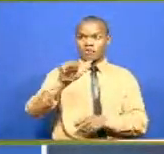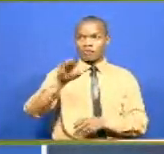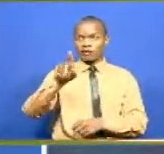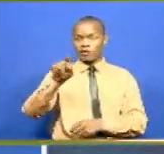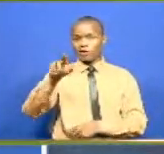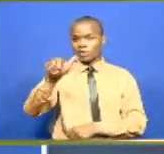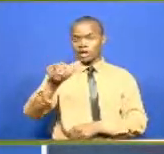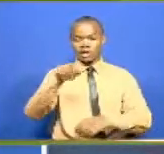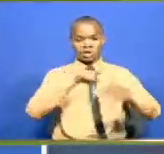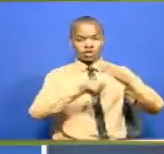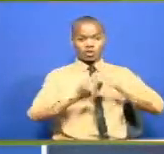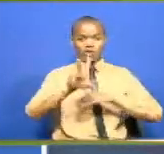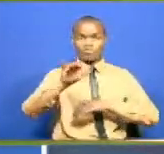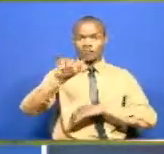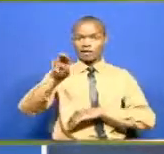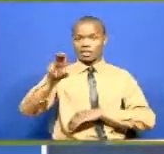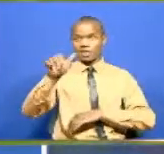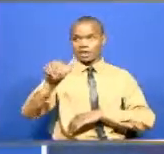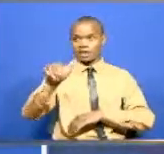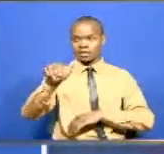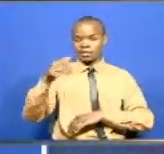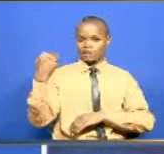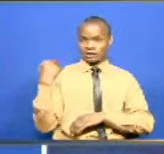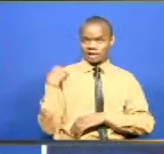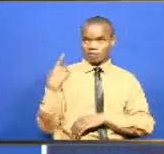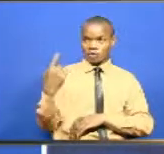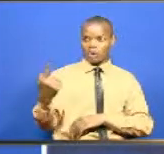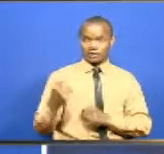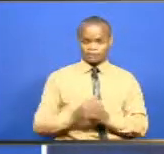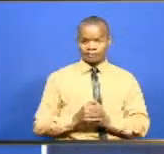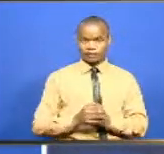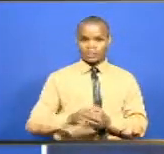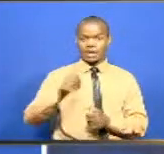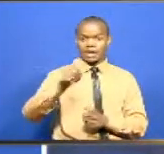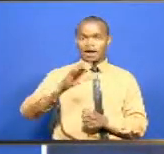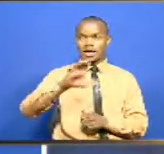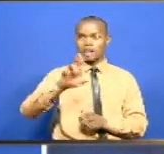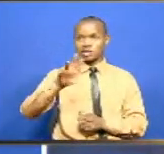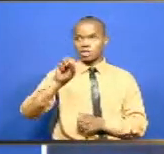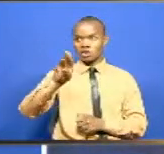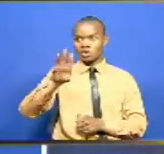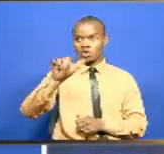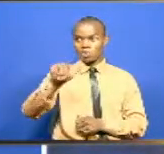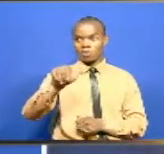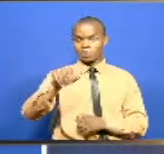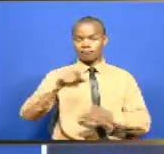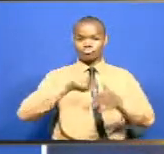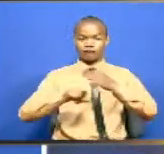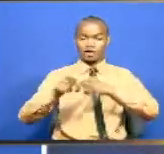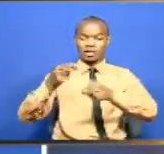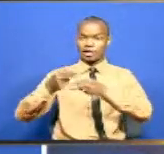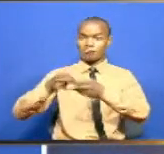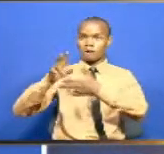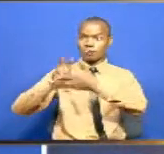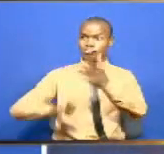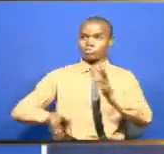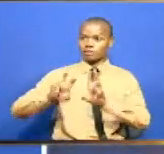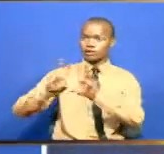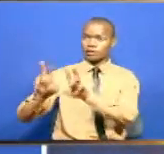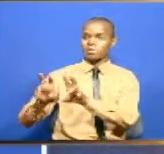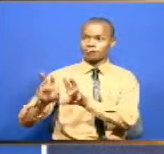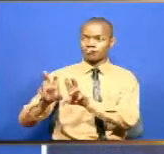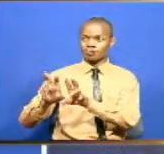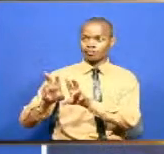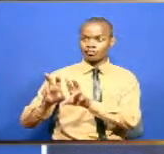Rapid Vienna bao la kwanza. Kwenye mechi nyingine, AS Roma ilishinda Young Boys mabao mawili kwa moja, Hapoel Beer